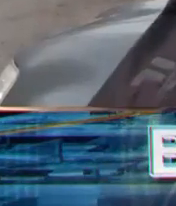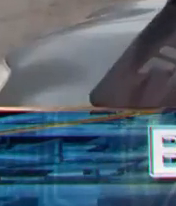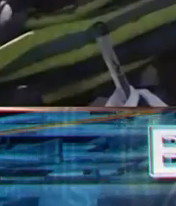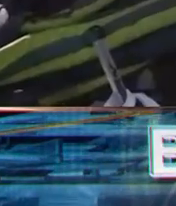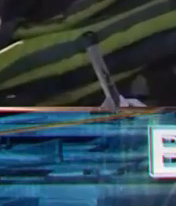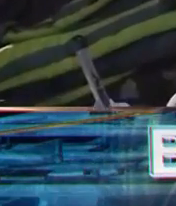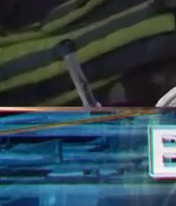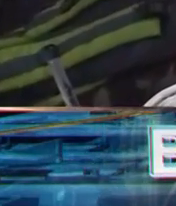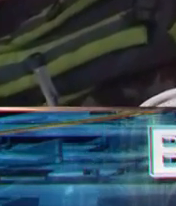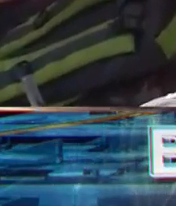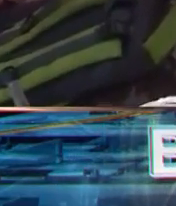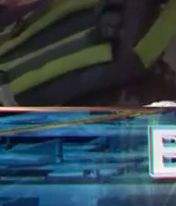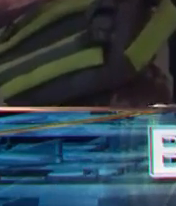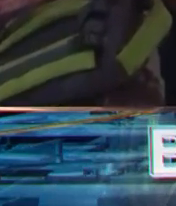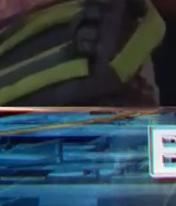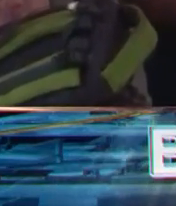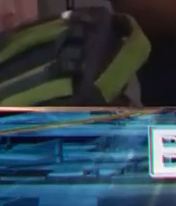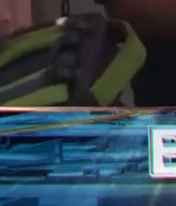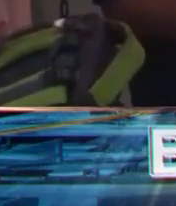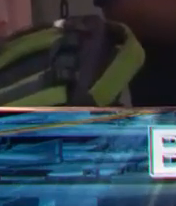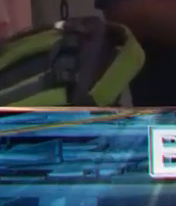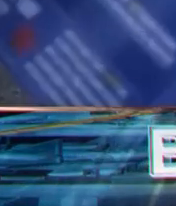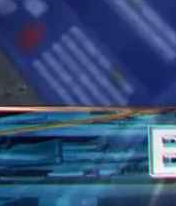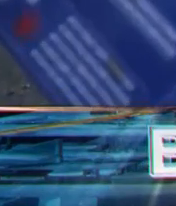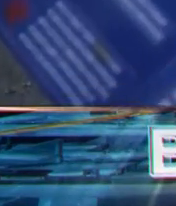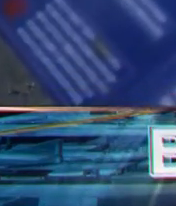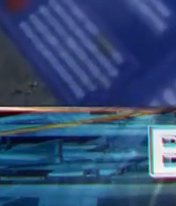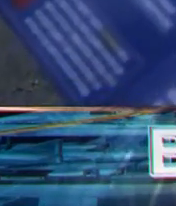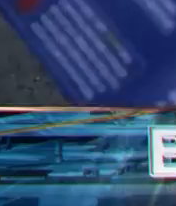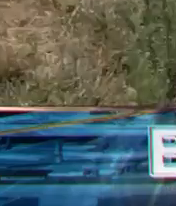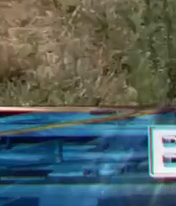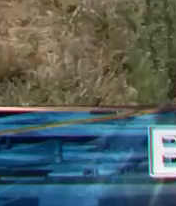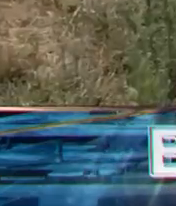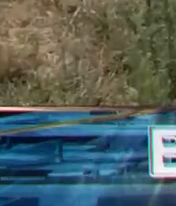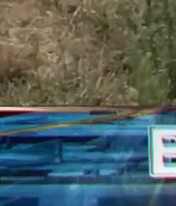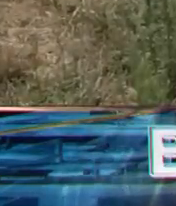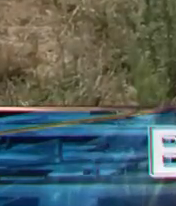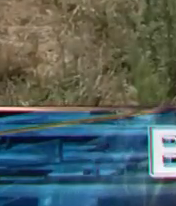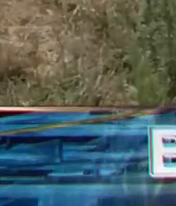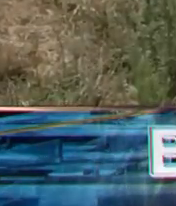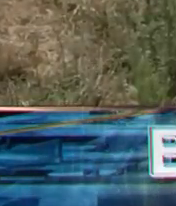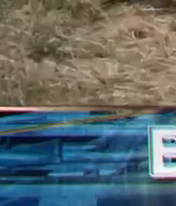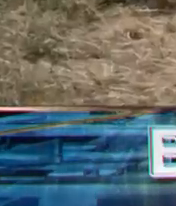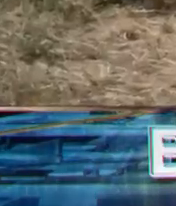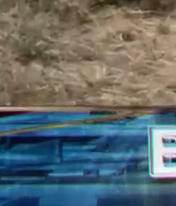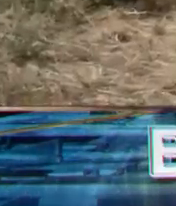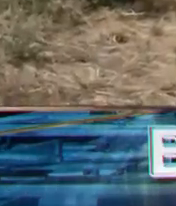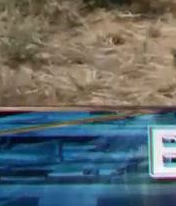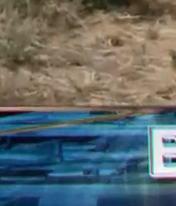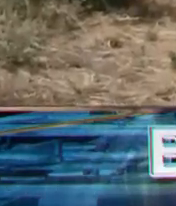Тән саулығы тазалық. Қарасайлық еңбек жасақтары тұрғындарға тегін маска таратып, қаскелең өзенінің бойын